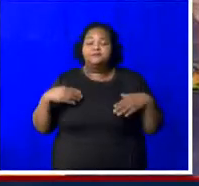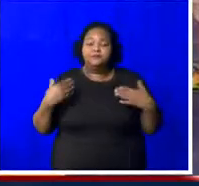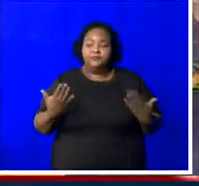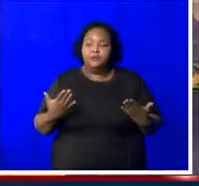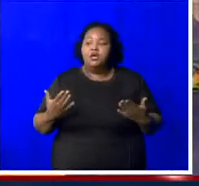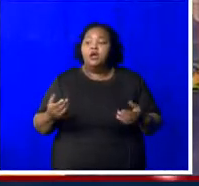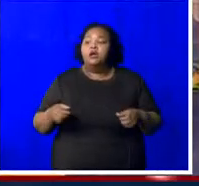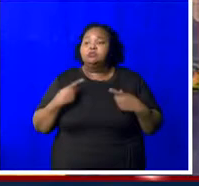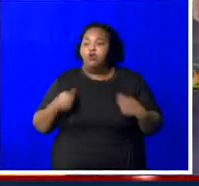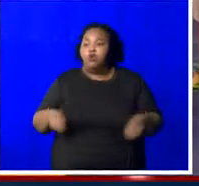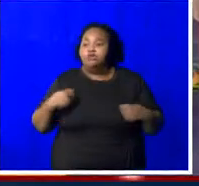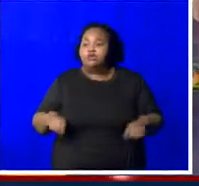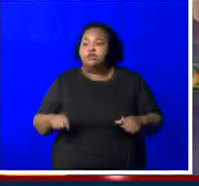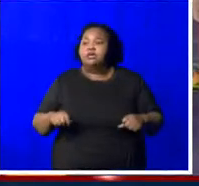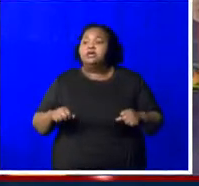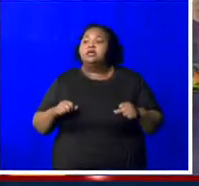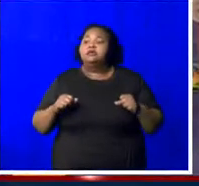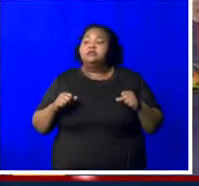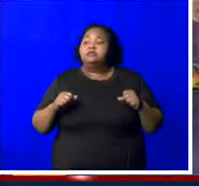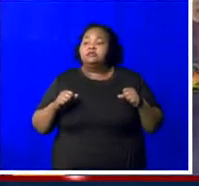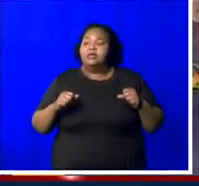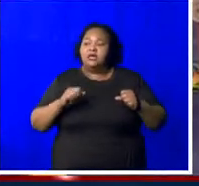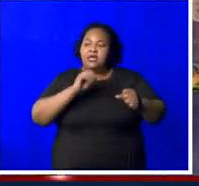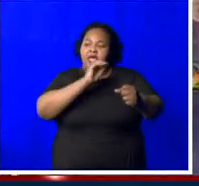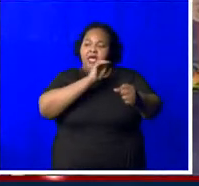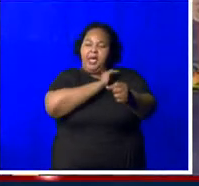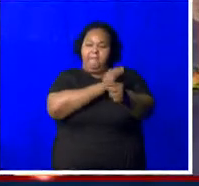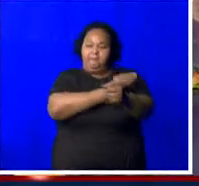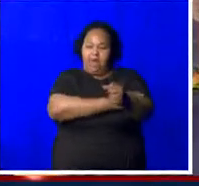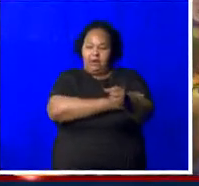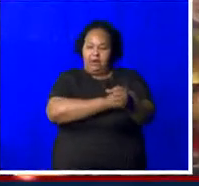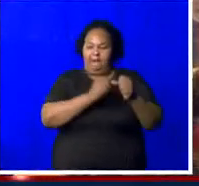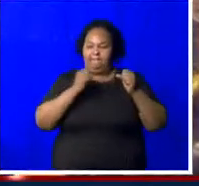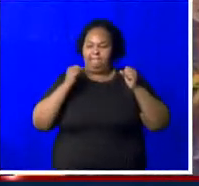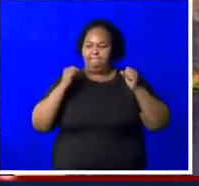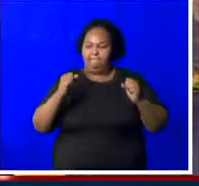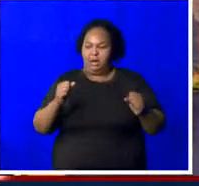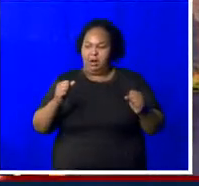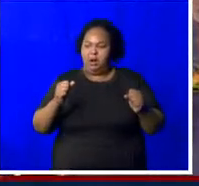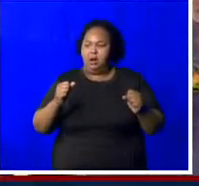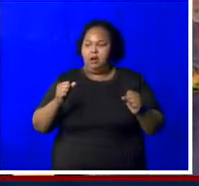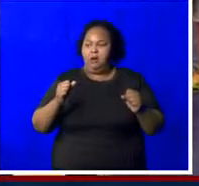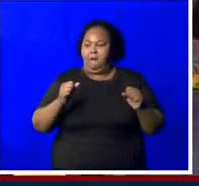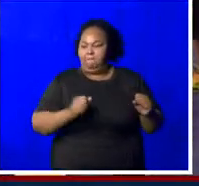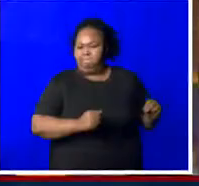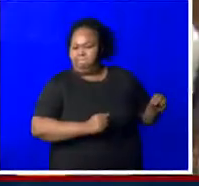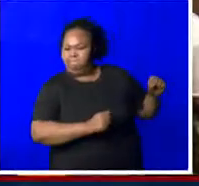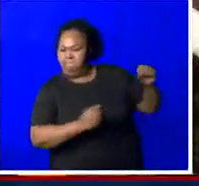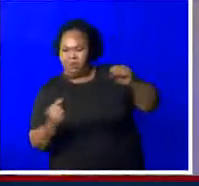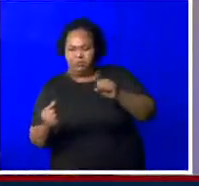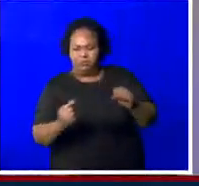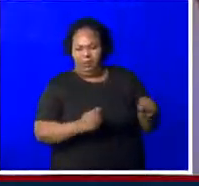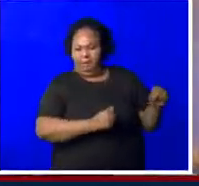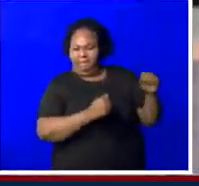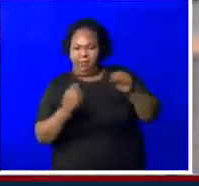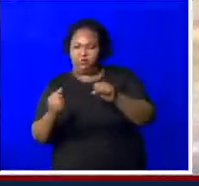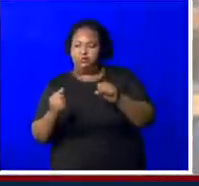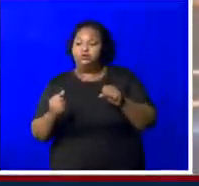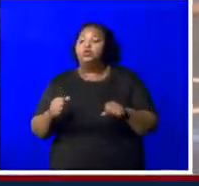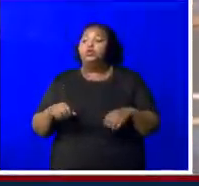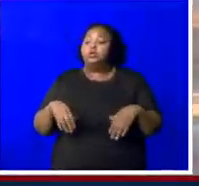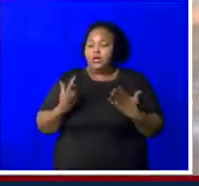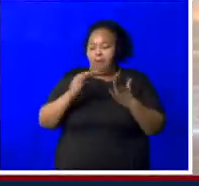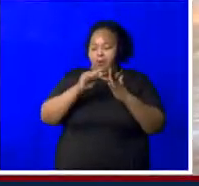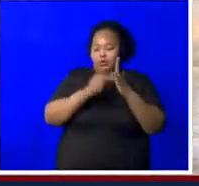and usebenzise i-technique uthi lo munye umjike phasi utokora ema-point nemaphuzu.